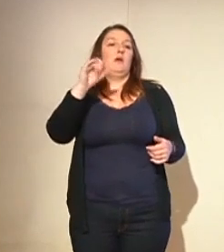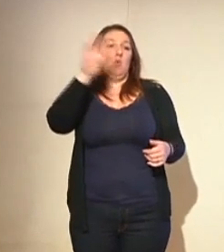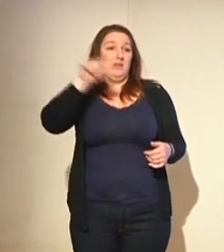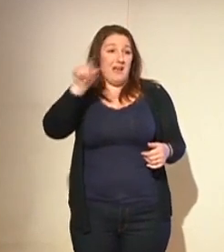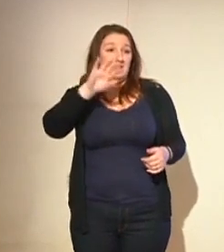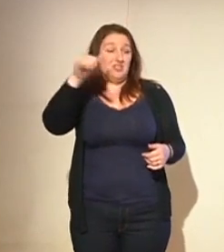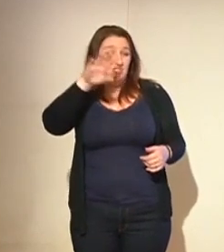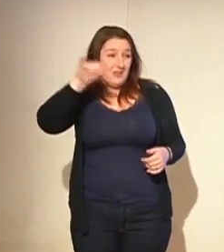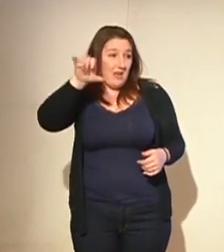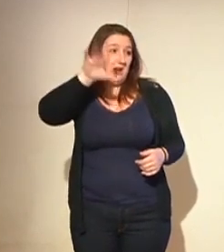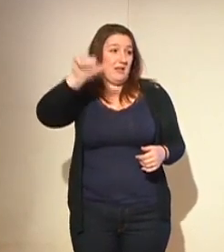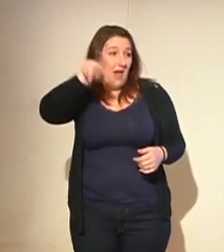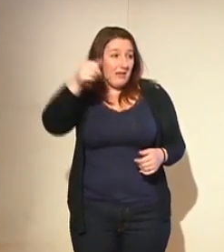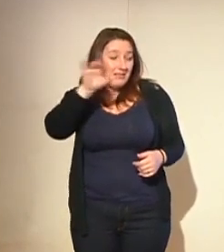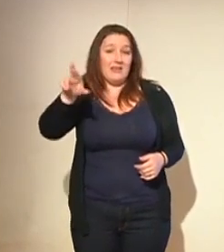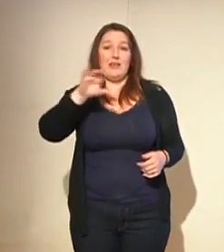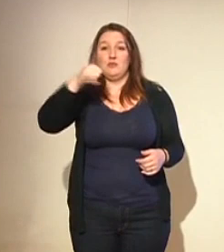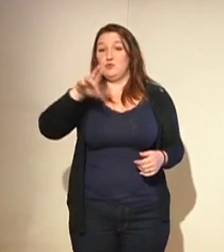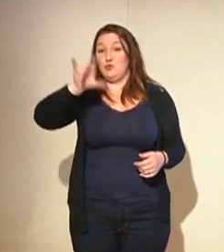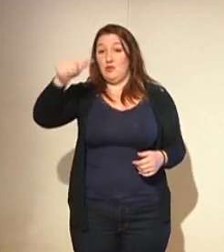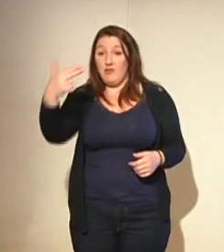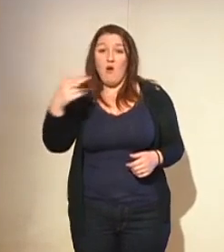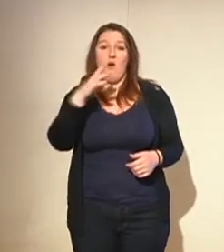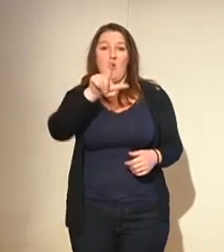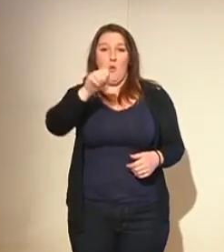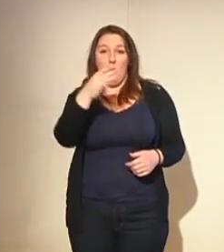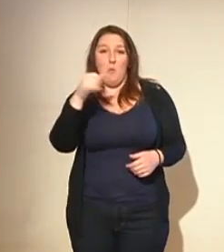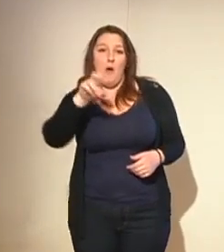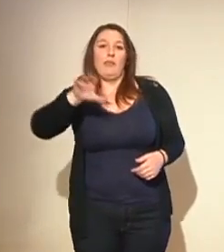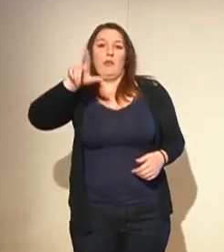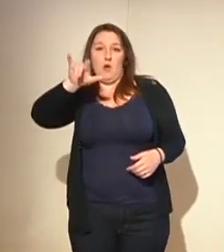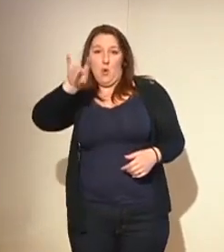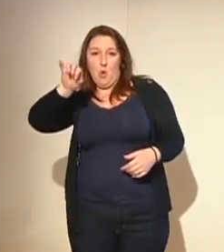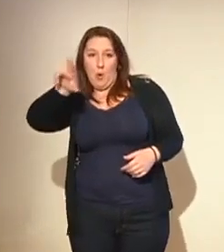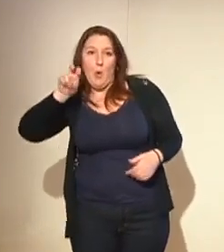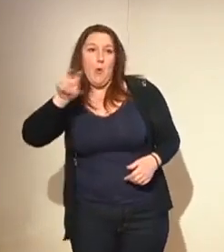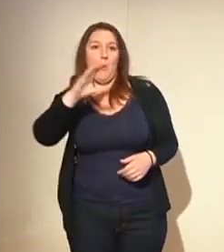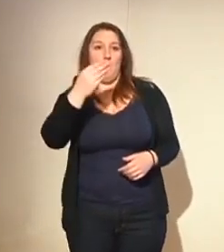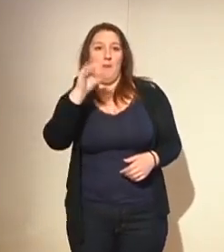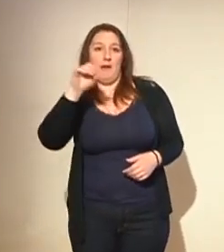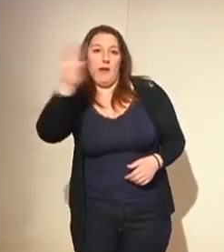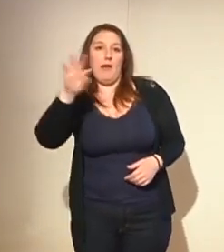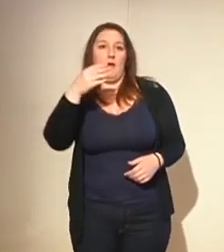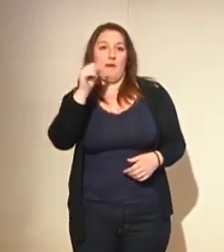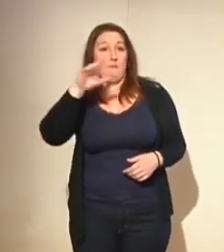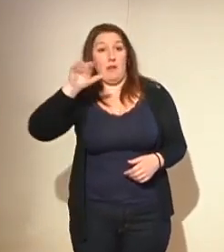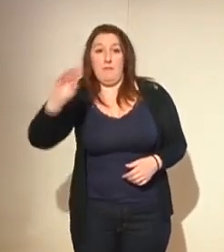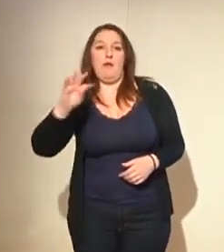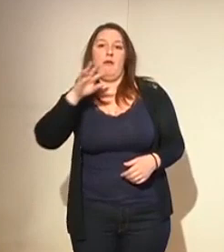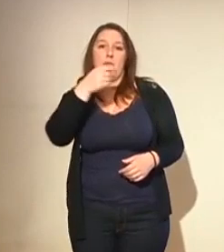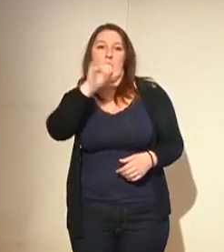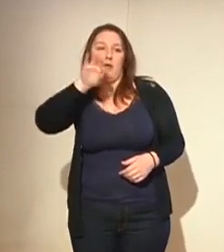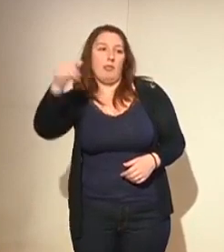Garnier madame Julian madame leemoine madame Leureux monsieur maquré monsieur malbé madame Martin monsieur